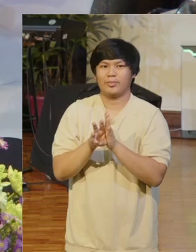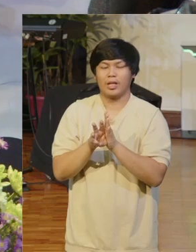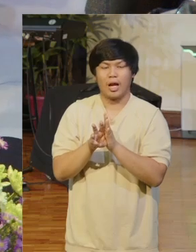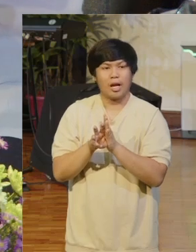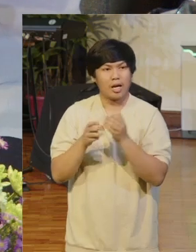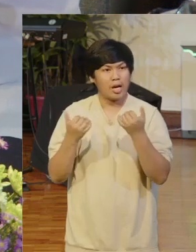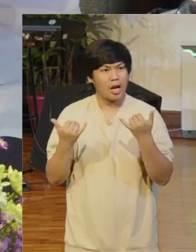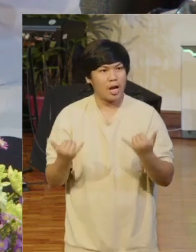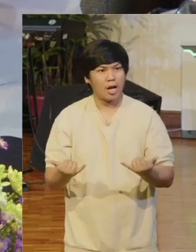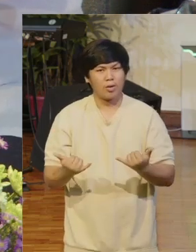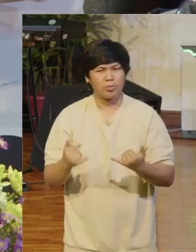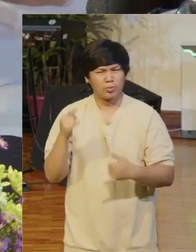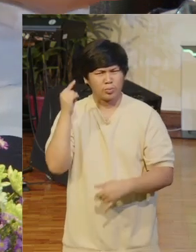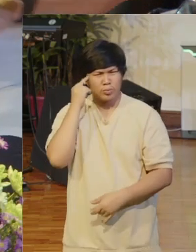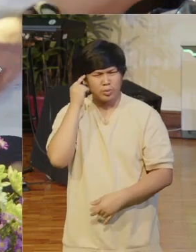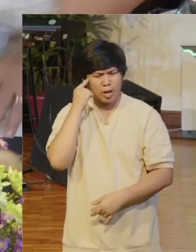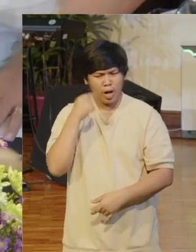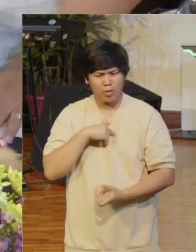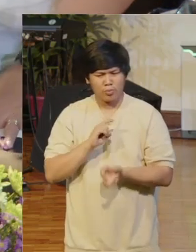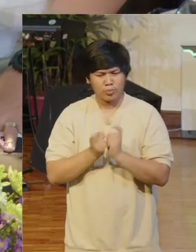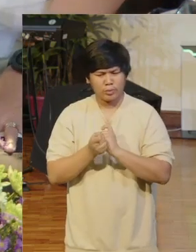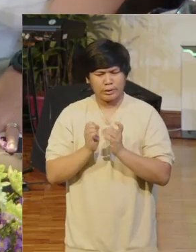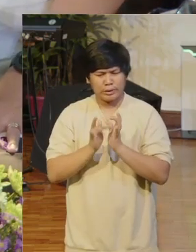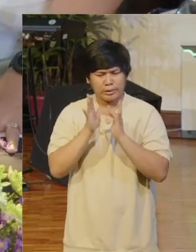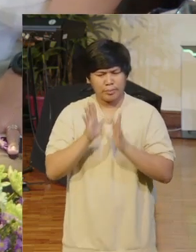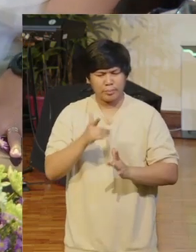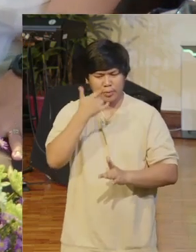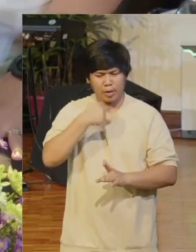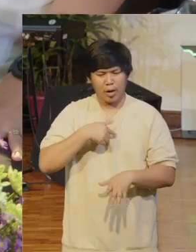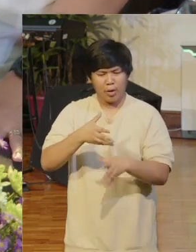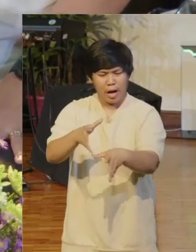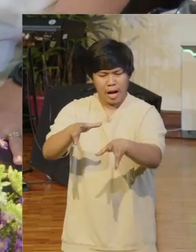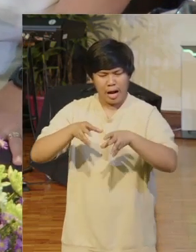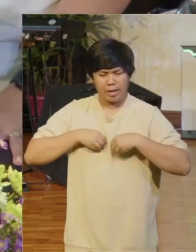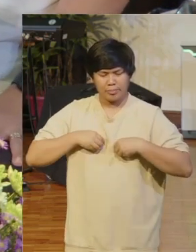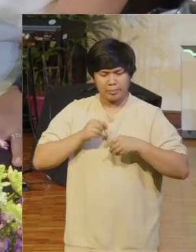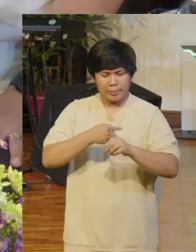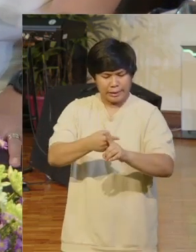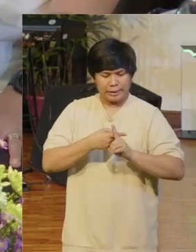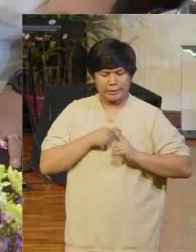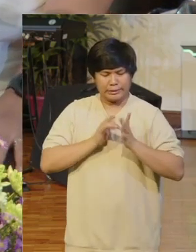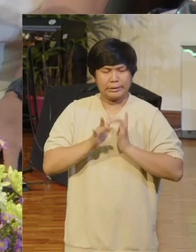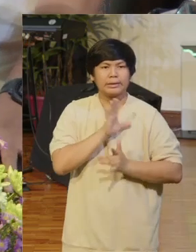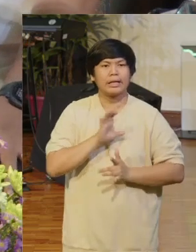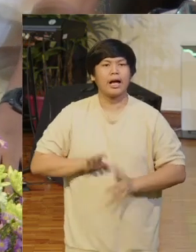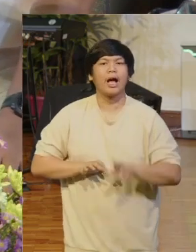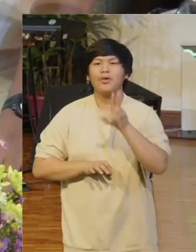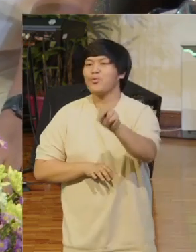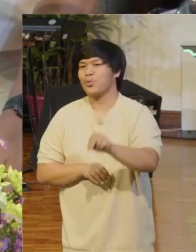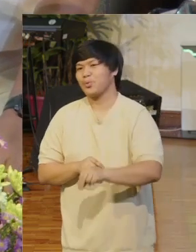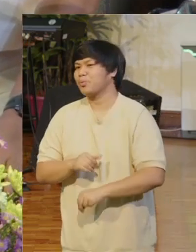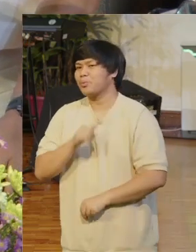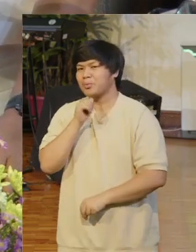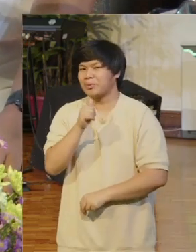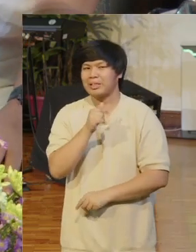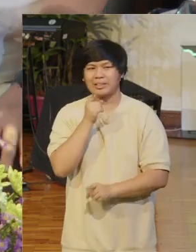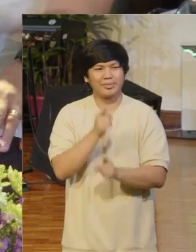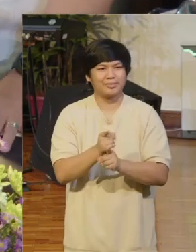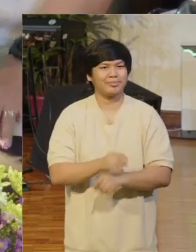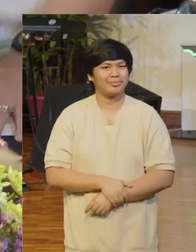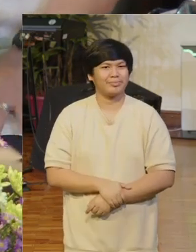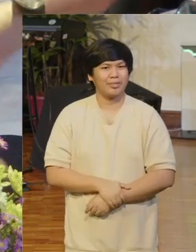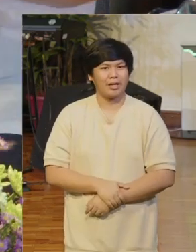Marami sa atin ang ating inisip. Kaya ako naging Kristiyano dahil tinanggap ko si Kristo Jesus bilang aking Panginoon at tagapagligtas. Kaya